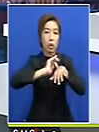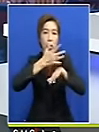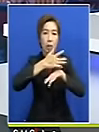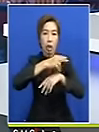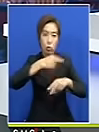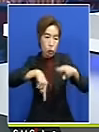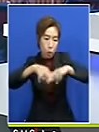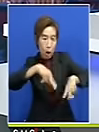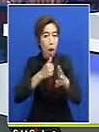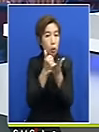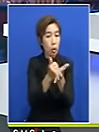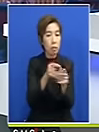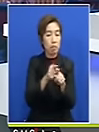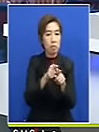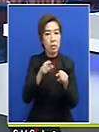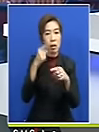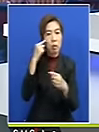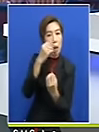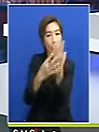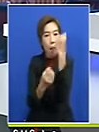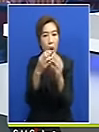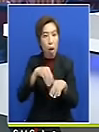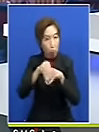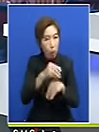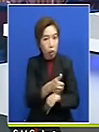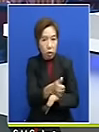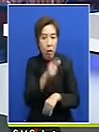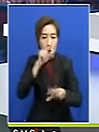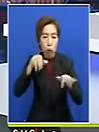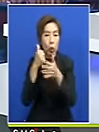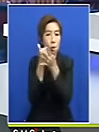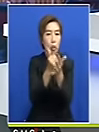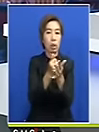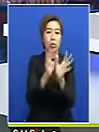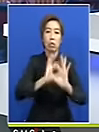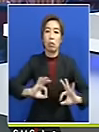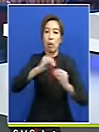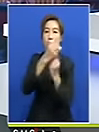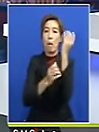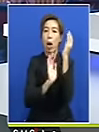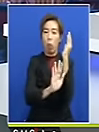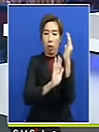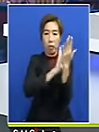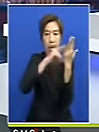าที่ช่วยกระจายพันธุ์ไม้ไปคุมประชากรที่เป็นสัตว์เล็กถือว่าสำคัญมากจริงๆกับระบบนิเวศที่เป็นป่าดิบเมืองร้อนของบ้านเรานะคะ